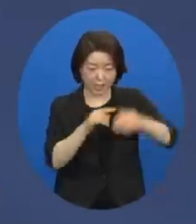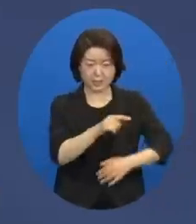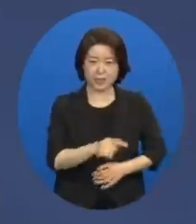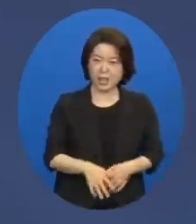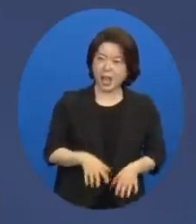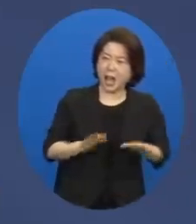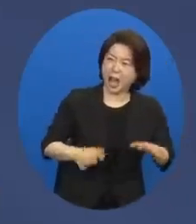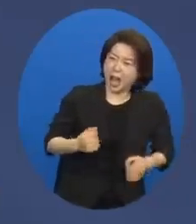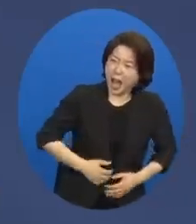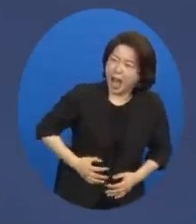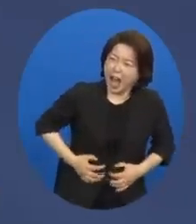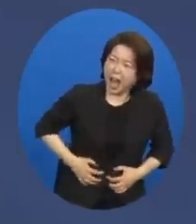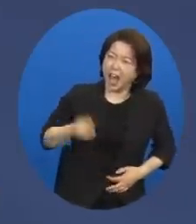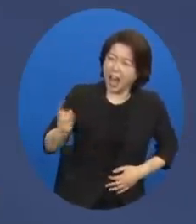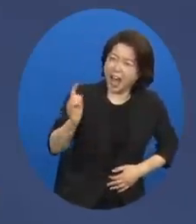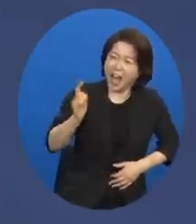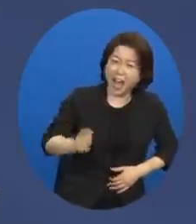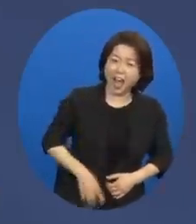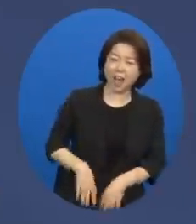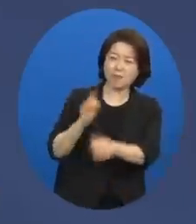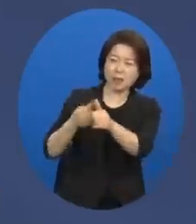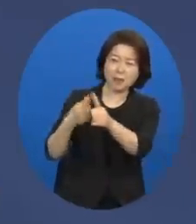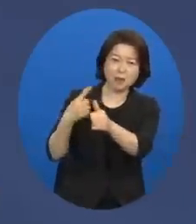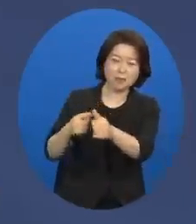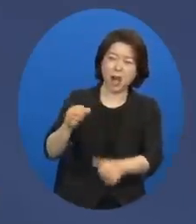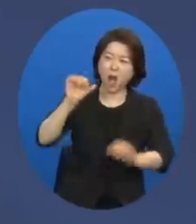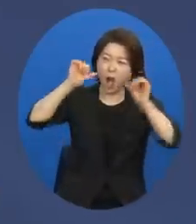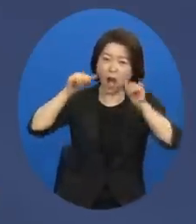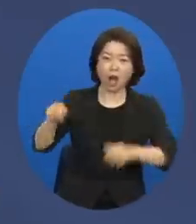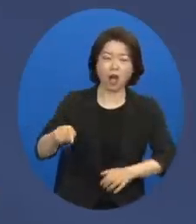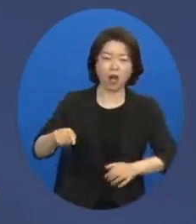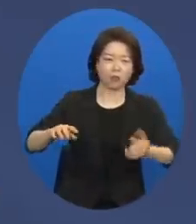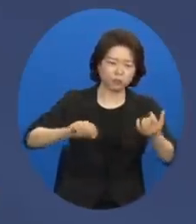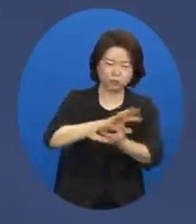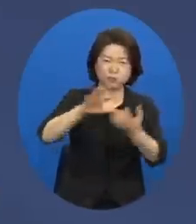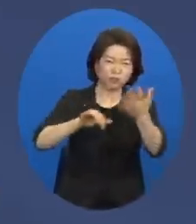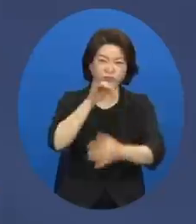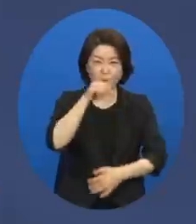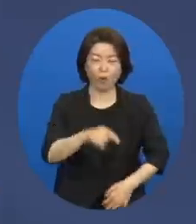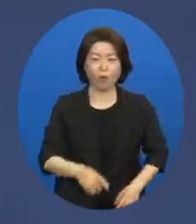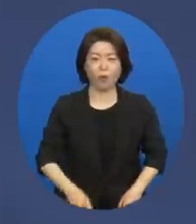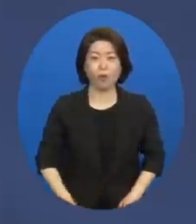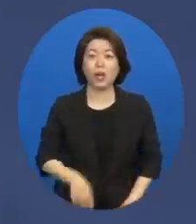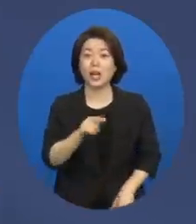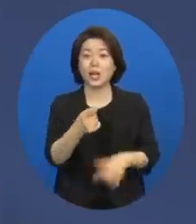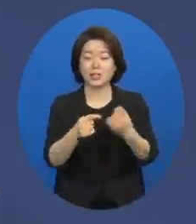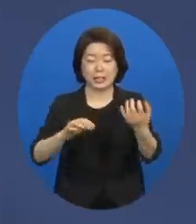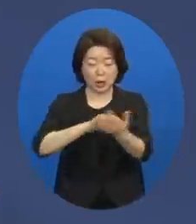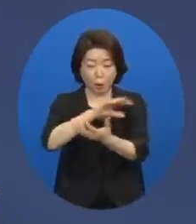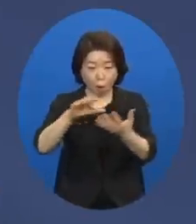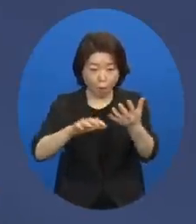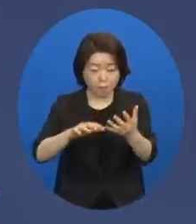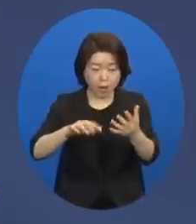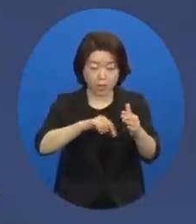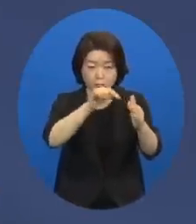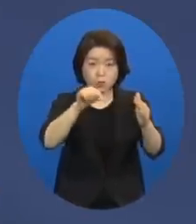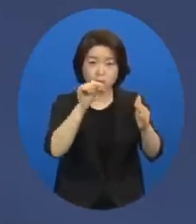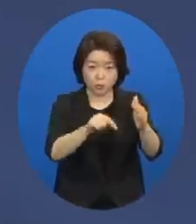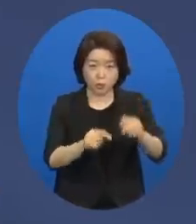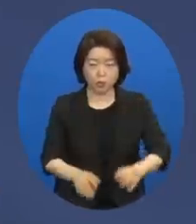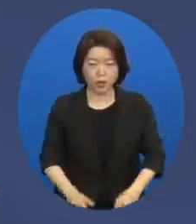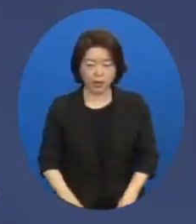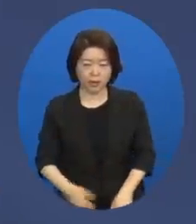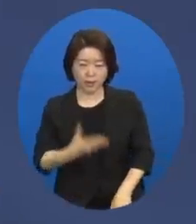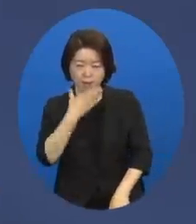구르면서 깔깔거리고 비아냥거리고 조롱하고 엉망진창이었습니다. 근데 그렇게 엉망진창인 속에